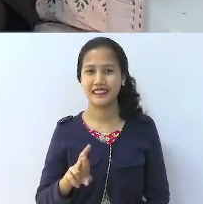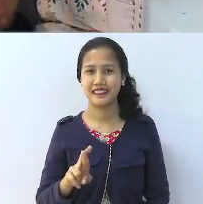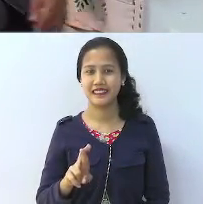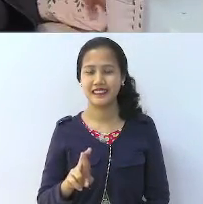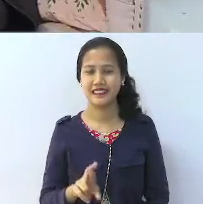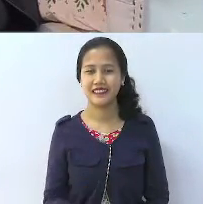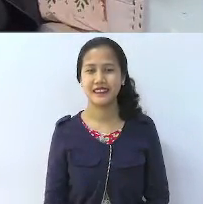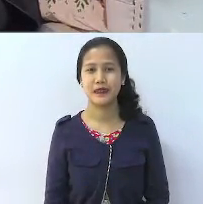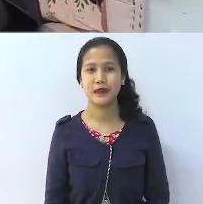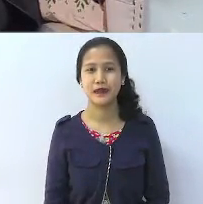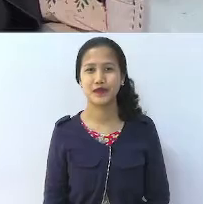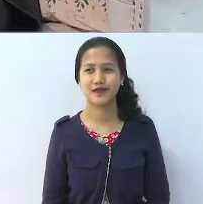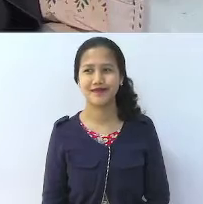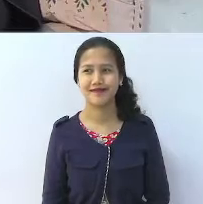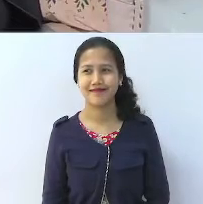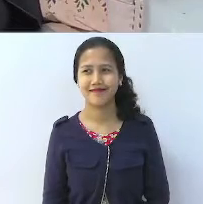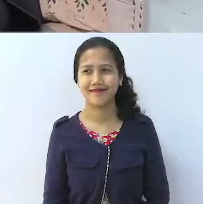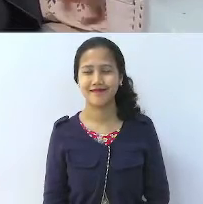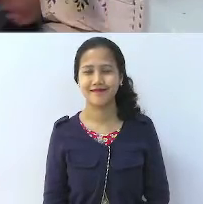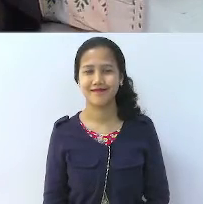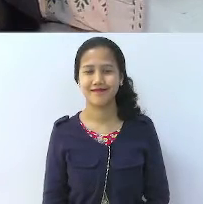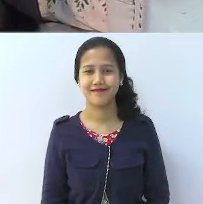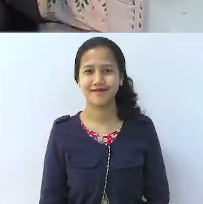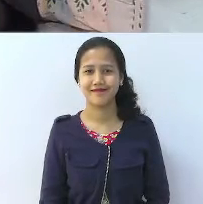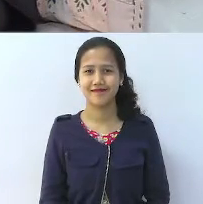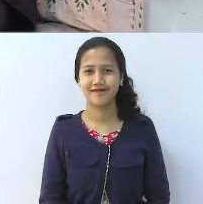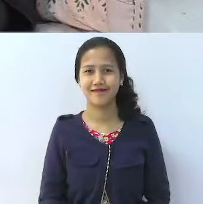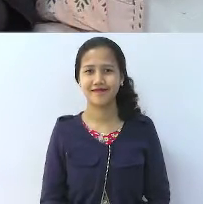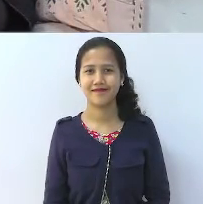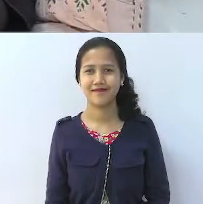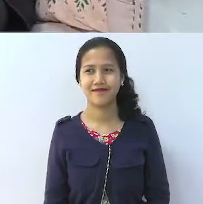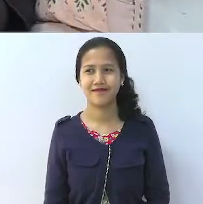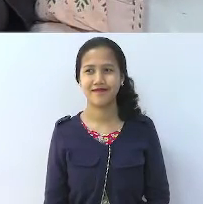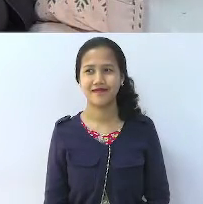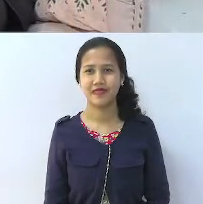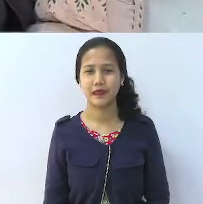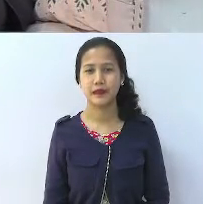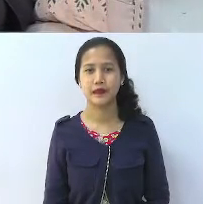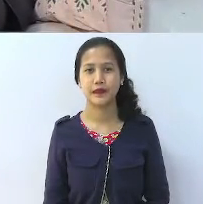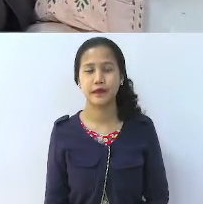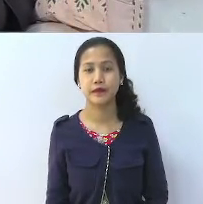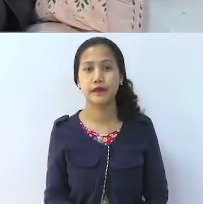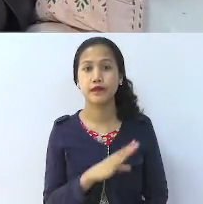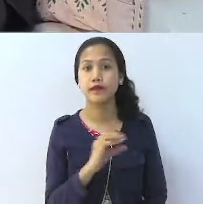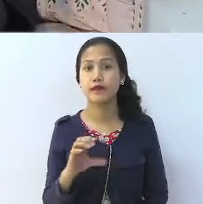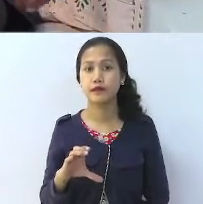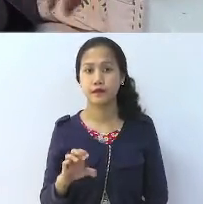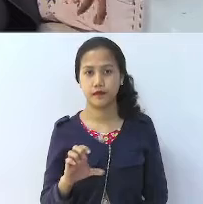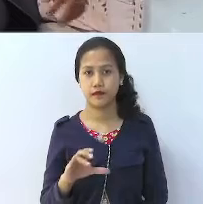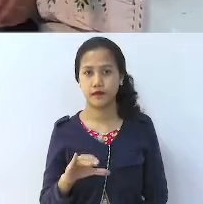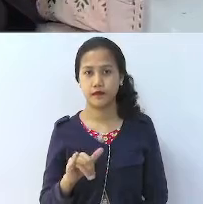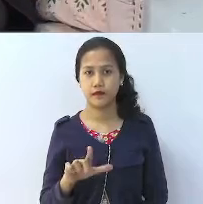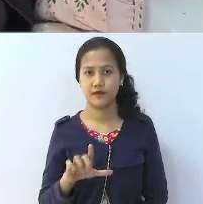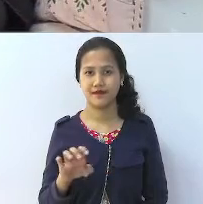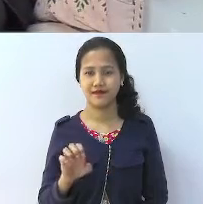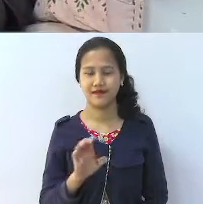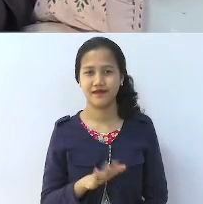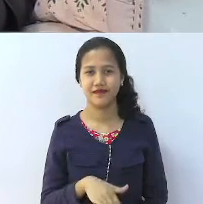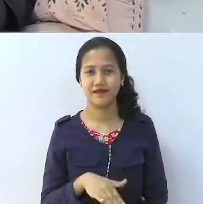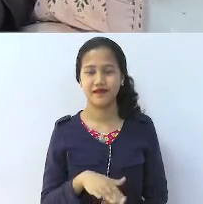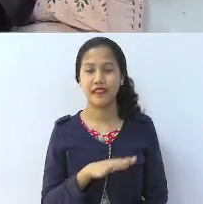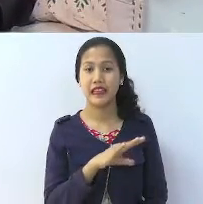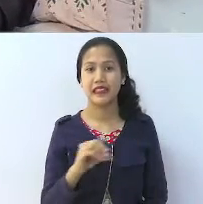New Jersey. Nakikita mo ba yung mga yan? Siyempre, hindi. Kaya kailangan nating itapon na dito yan, di ba? Oh, nakikita mo ba dyan si Ma'am Leonor